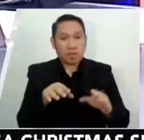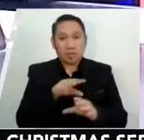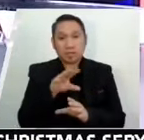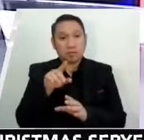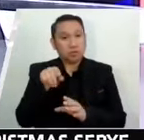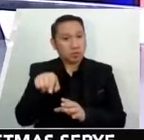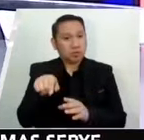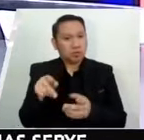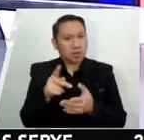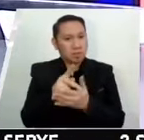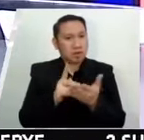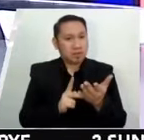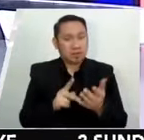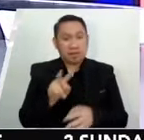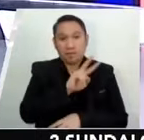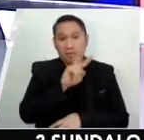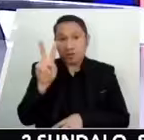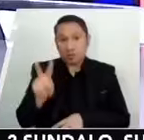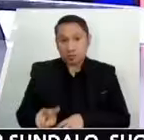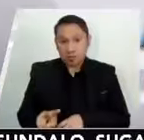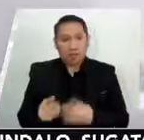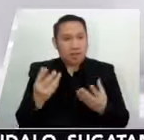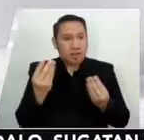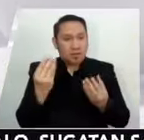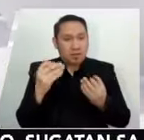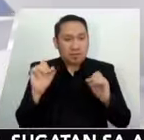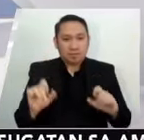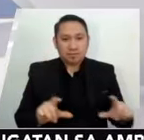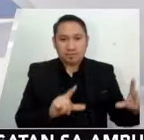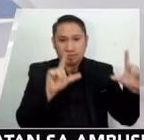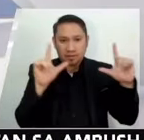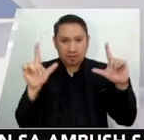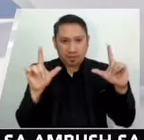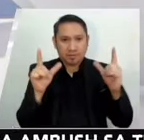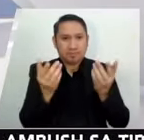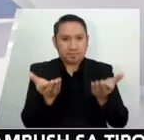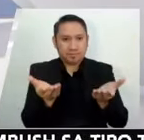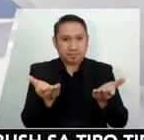roon. Unang balita live ni Bam Aleg. Bam?